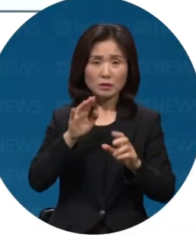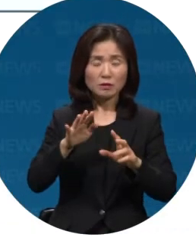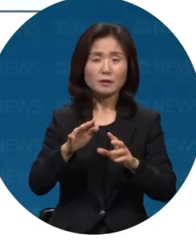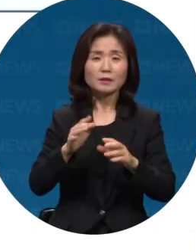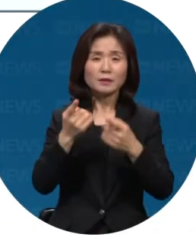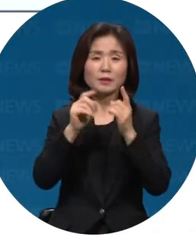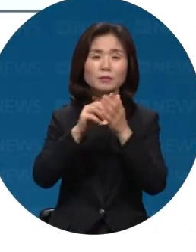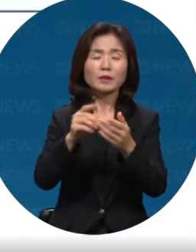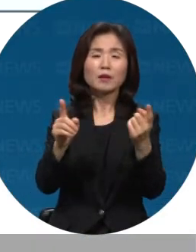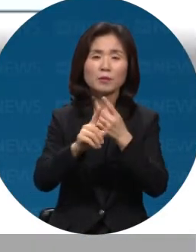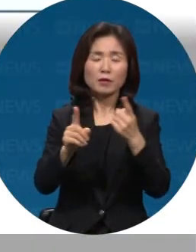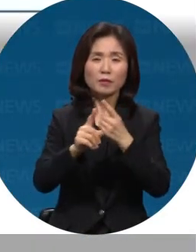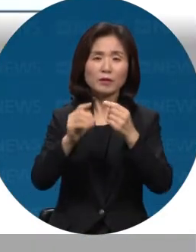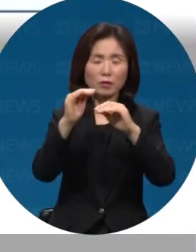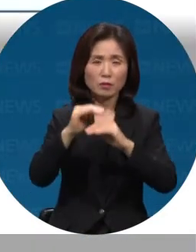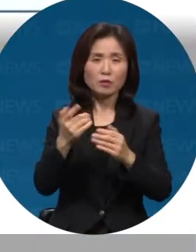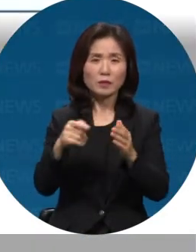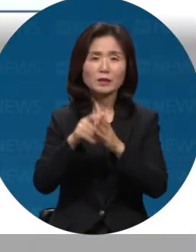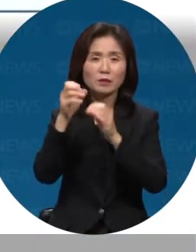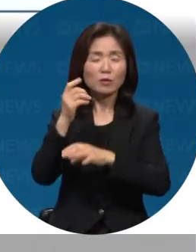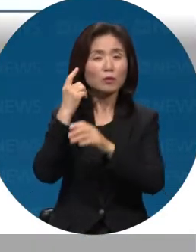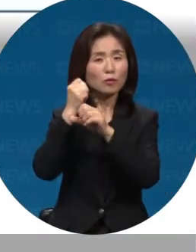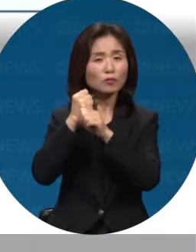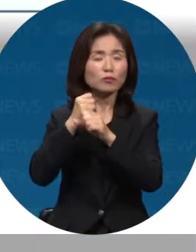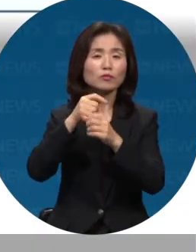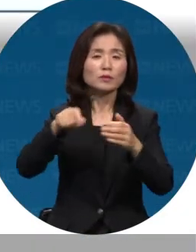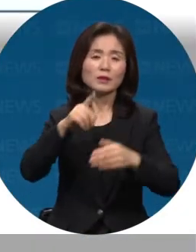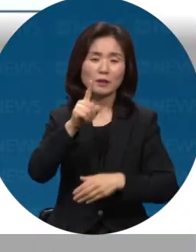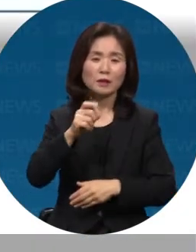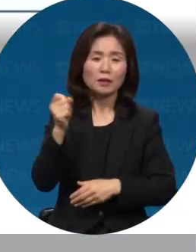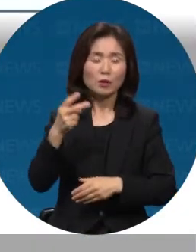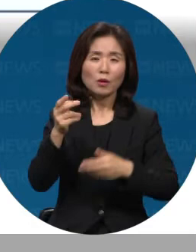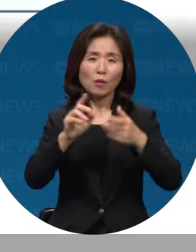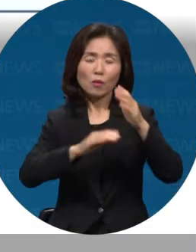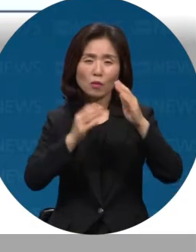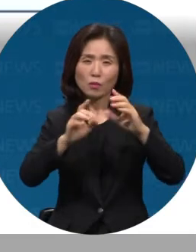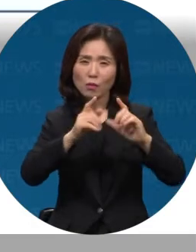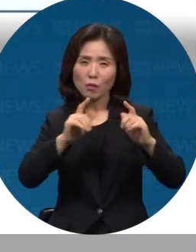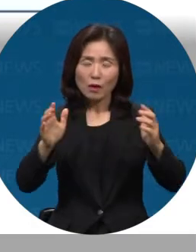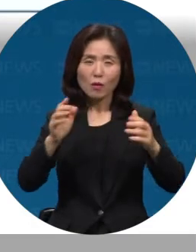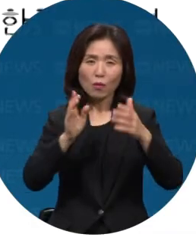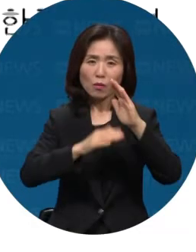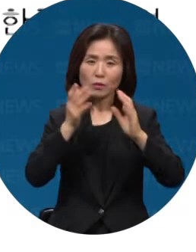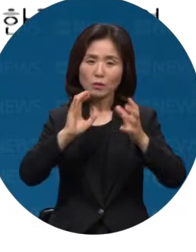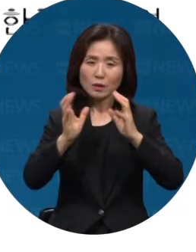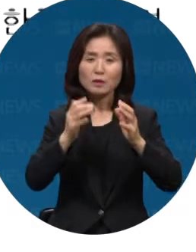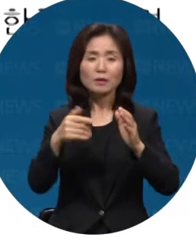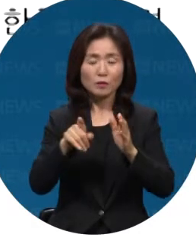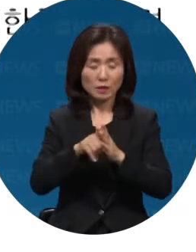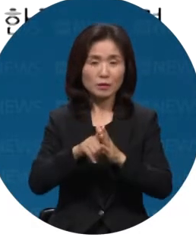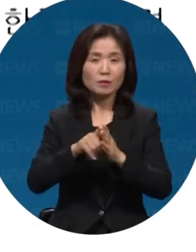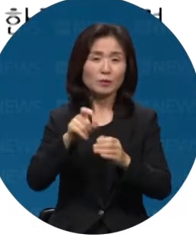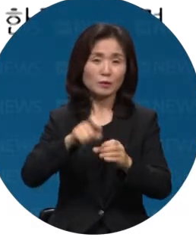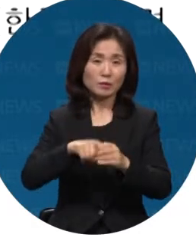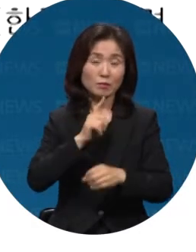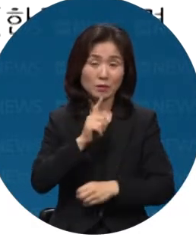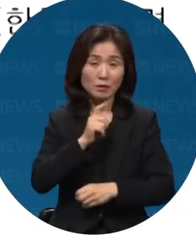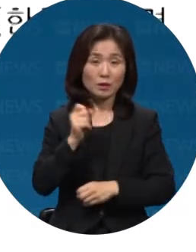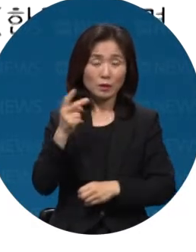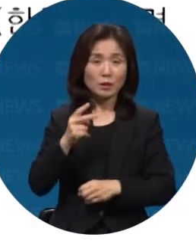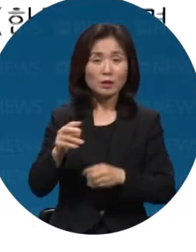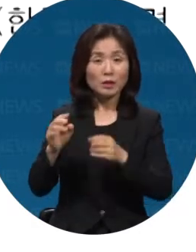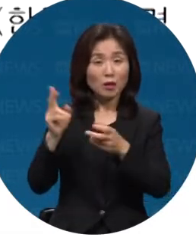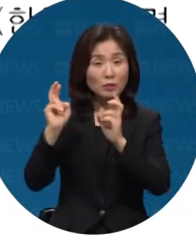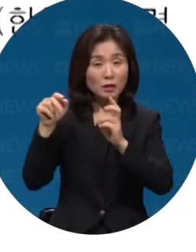중 하나고 다양한 예 당사자들의 의견을 공론화 하는데 초점이 있다 고 해명했습니다 또 해당 업체가 통일부 등